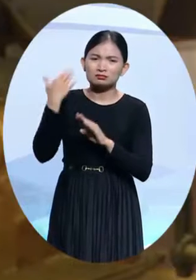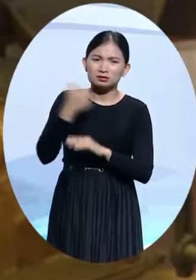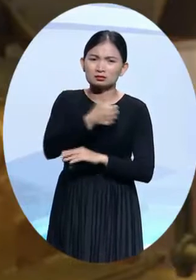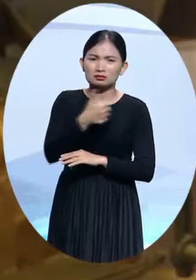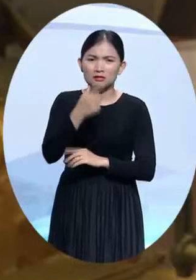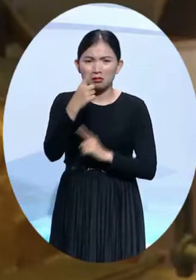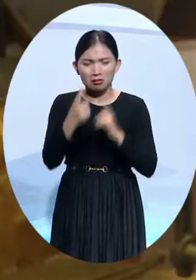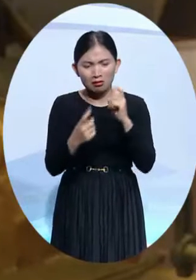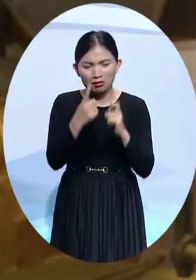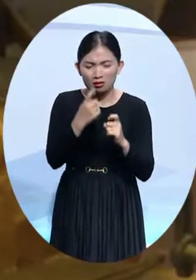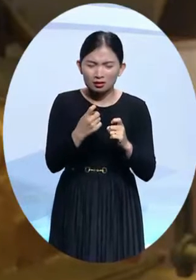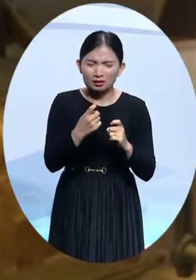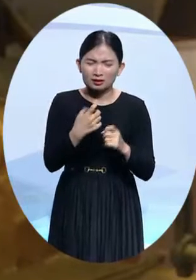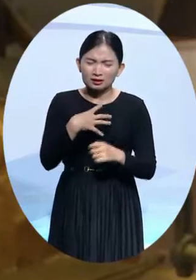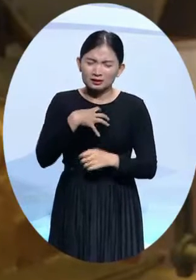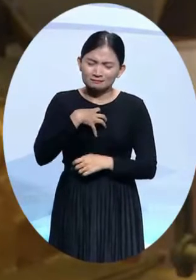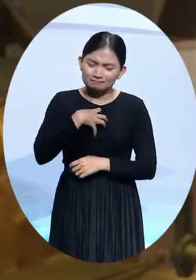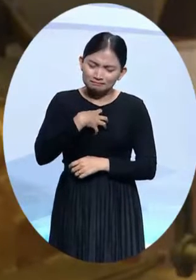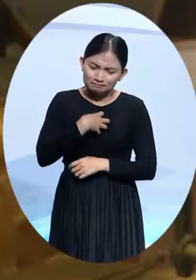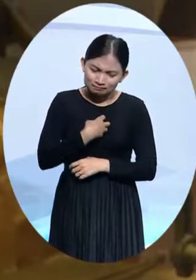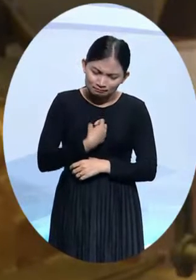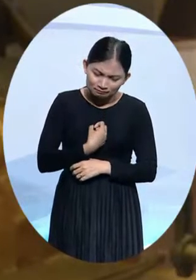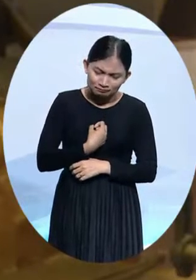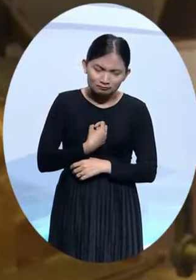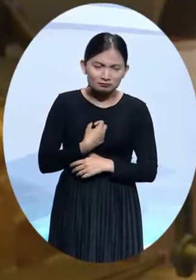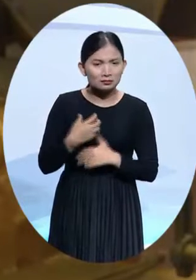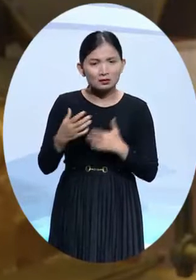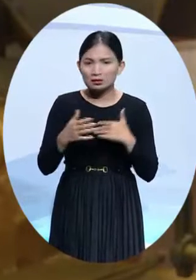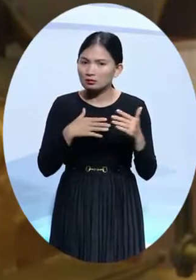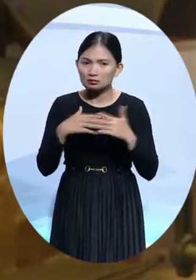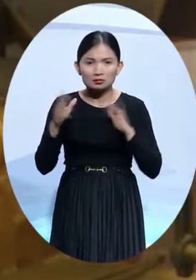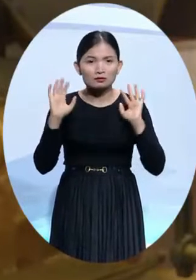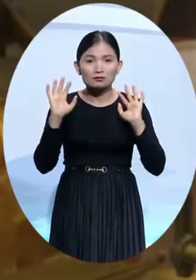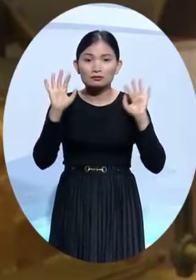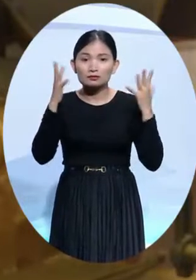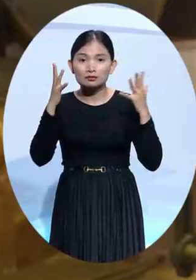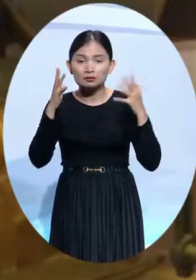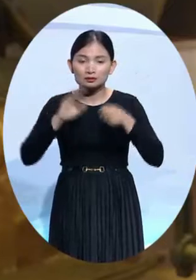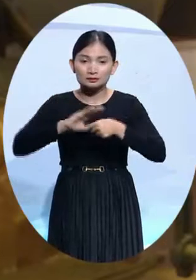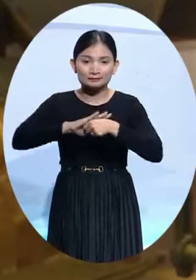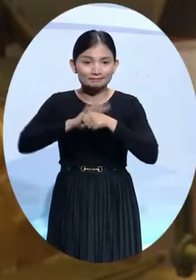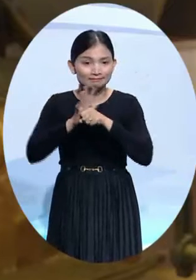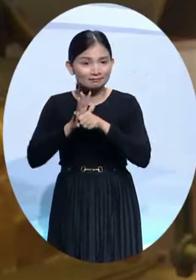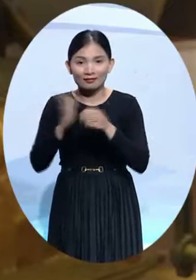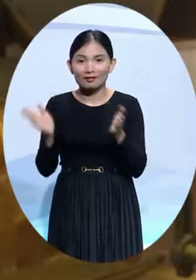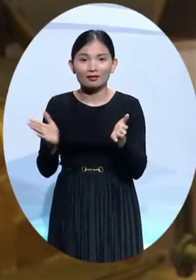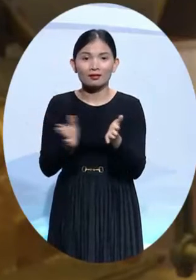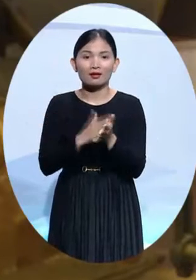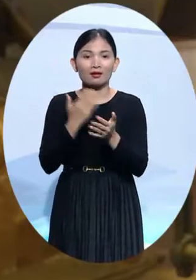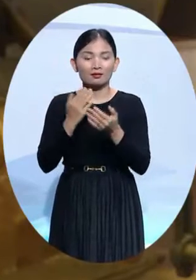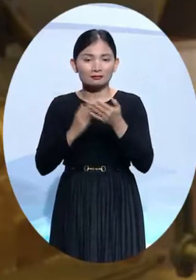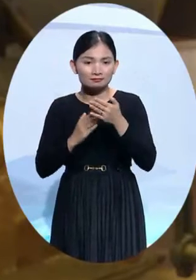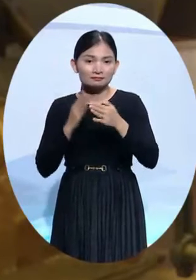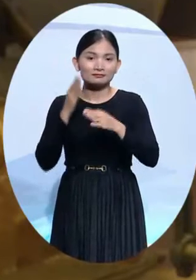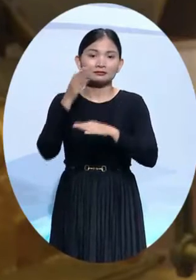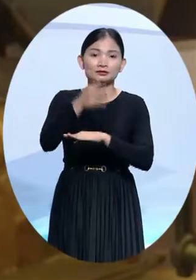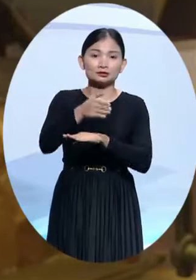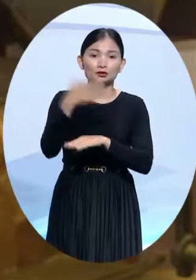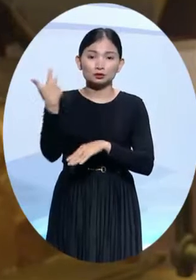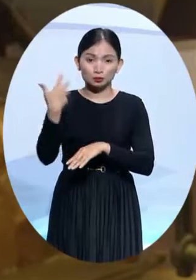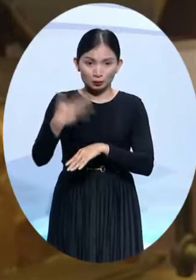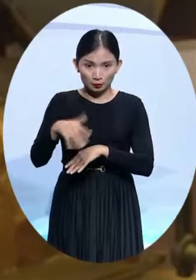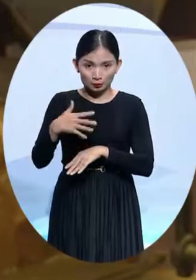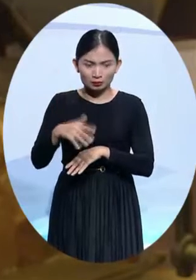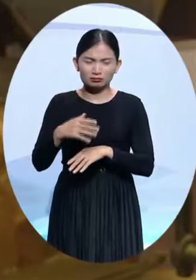xót xa. Nhưng mà cũng rất mừng là đại dịch cũng vượt qua, khó khăn nào cũng vượt qua được